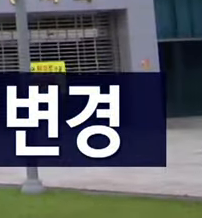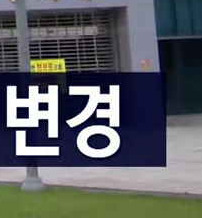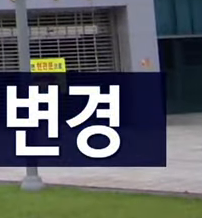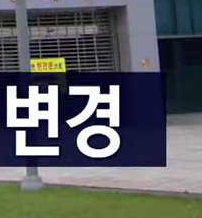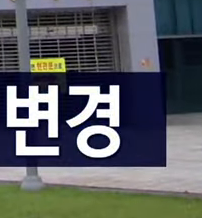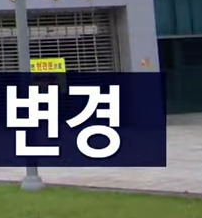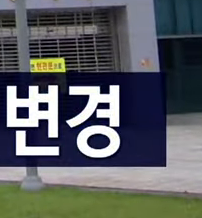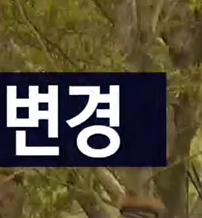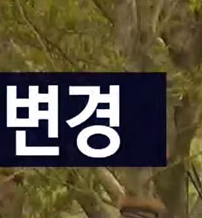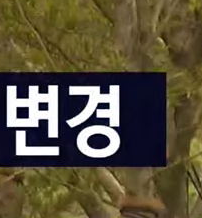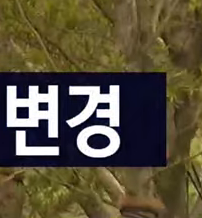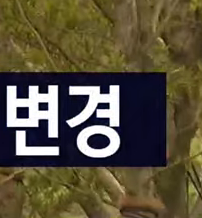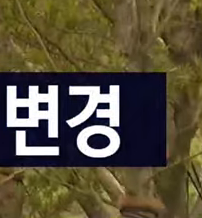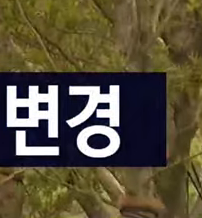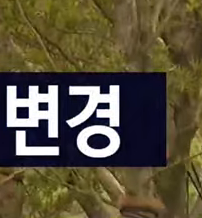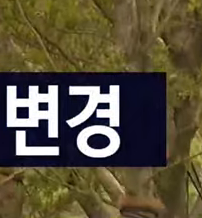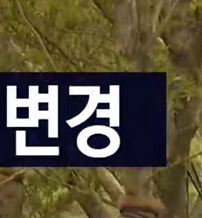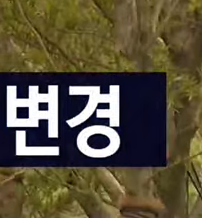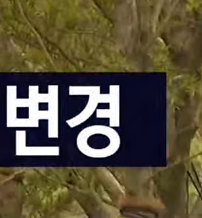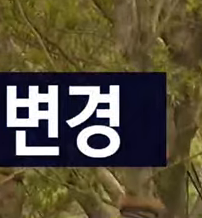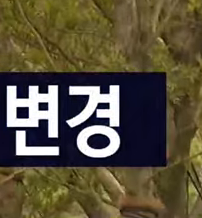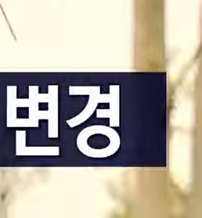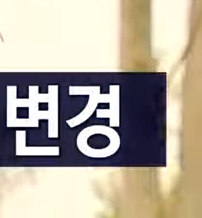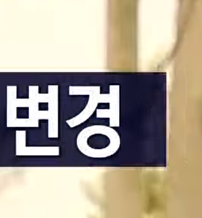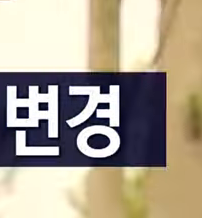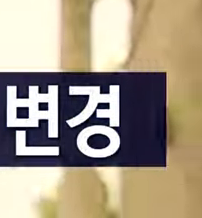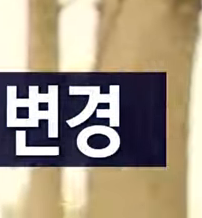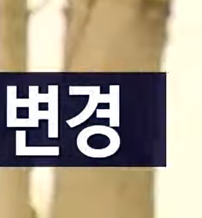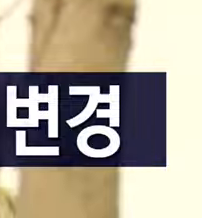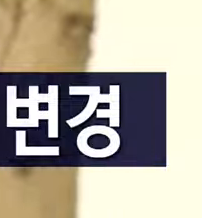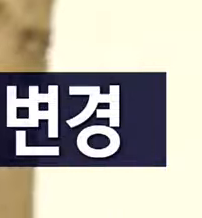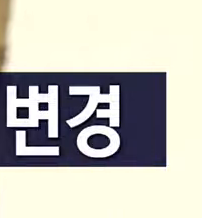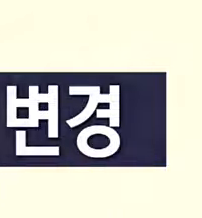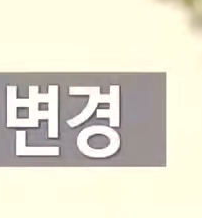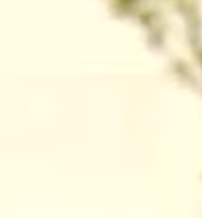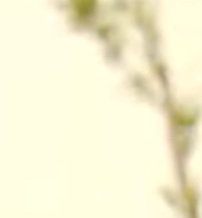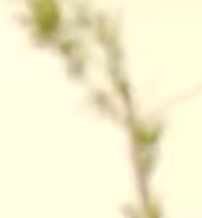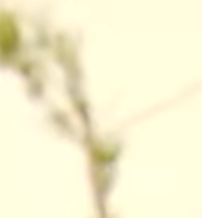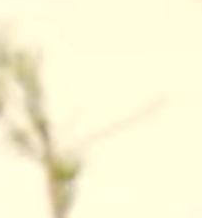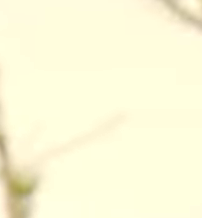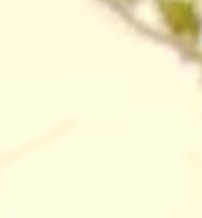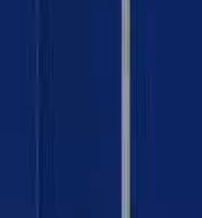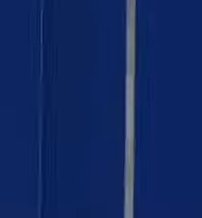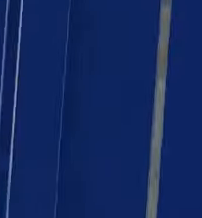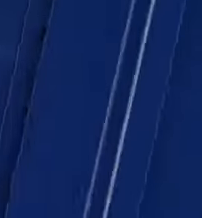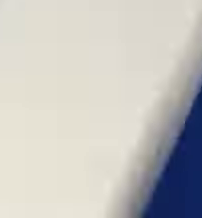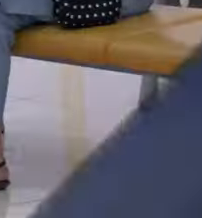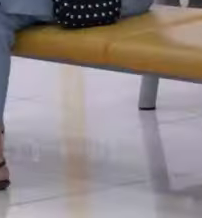신안군이 신안군을 상징하는 수목을 각오도에서 유일하게 자생하는 나한송으로 변경하기로 했습니다.